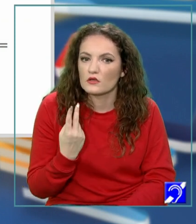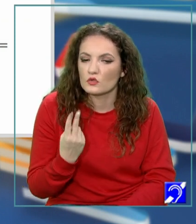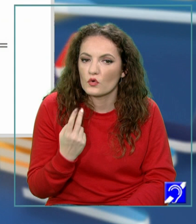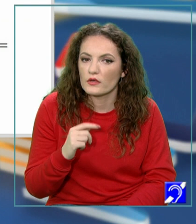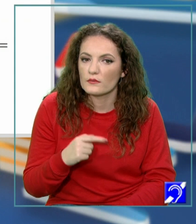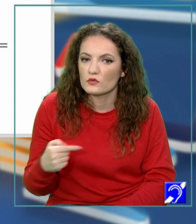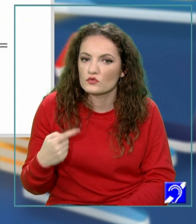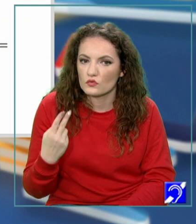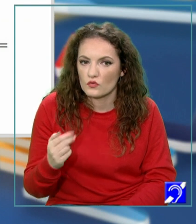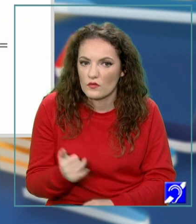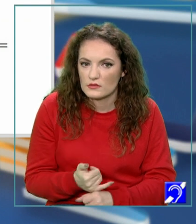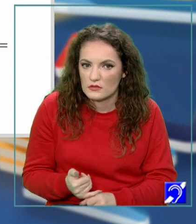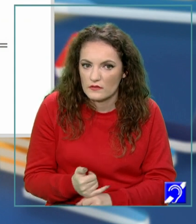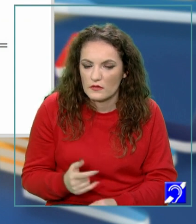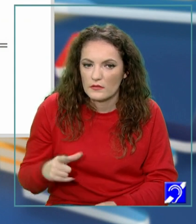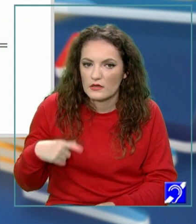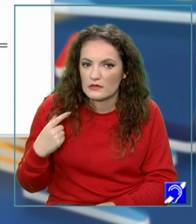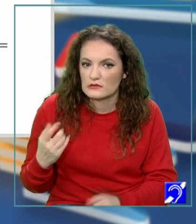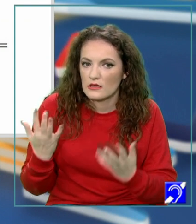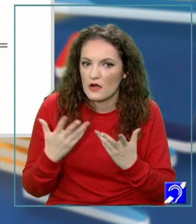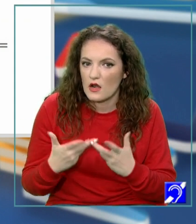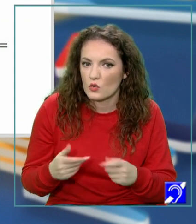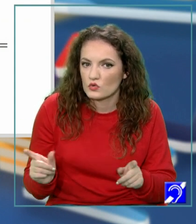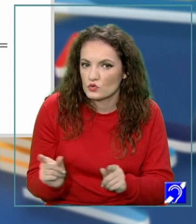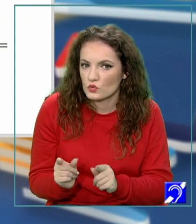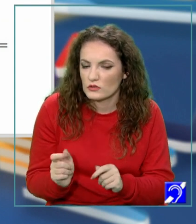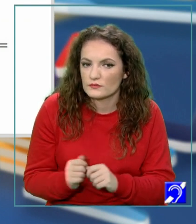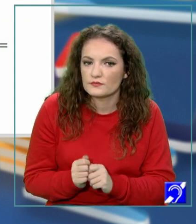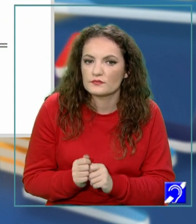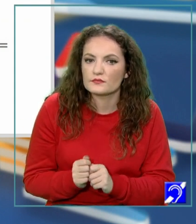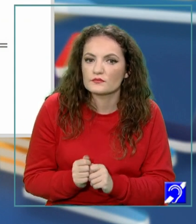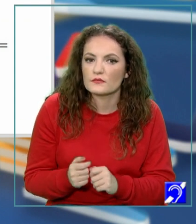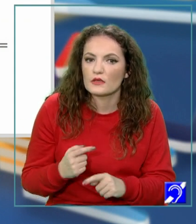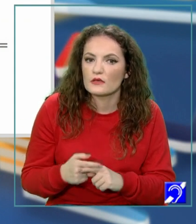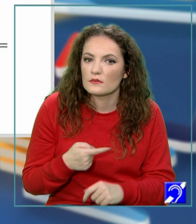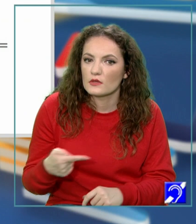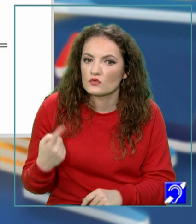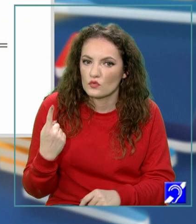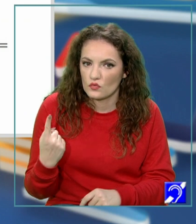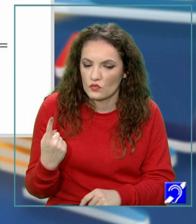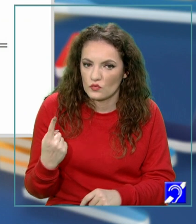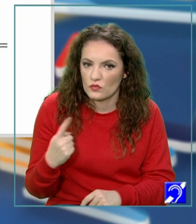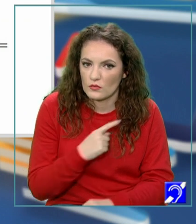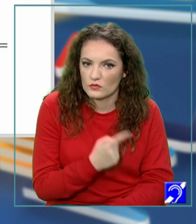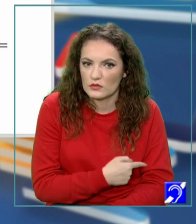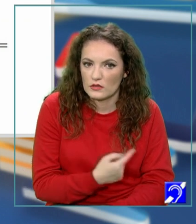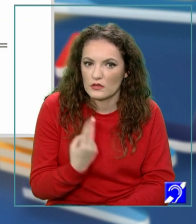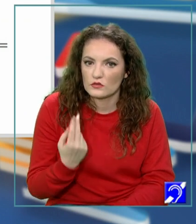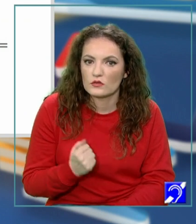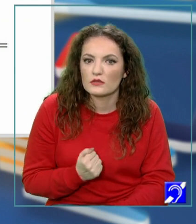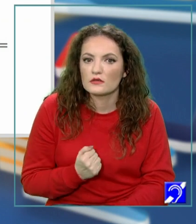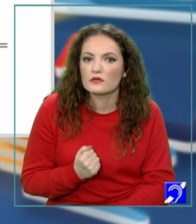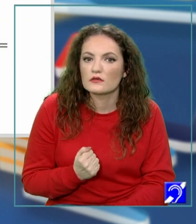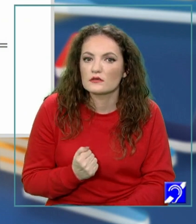pătrat minus 2x plus 1 este formulă de calcul prescurtat, care se scrie x minus 1 totul la pătrat. Minus 10 supra x minus 1 pe lângă x plus